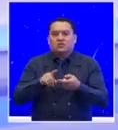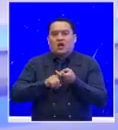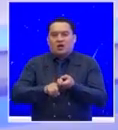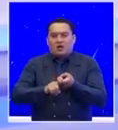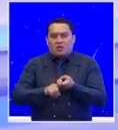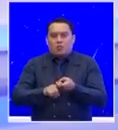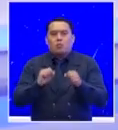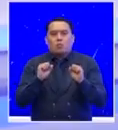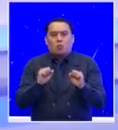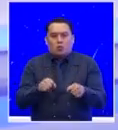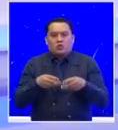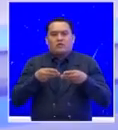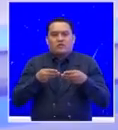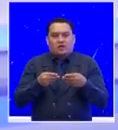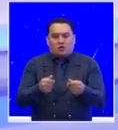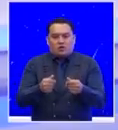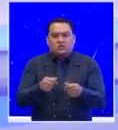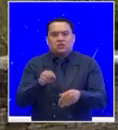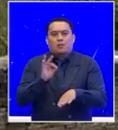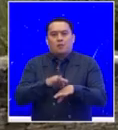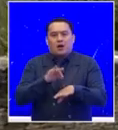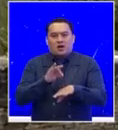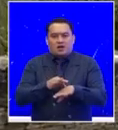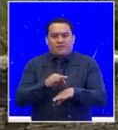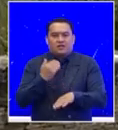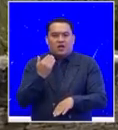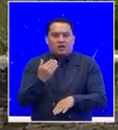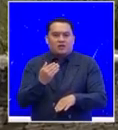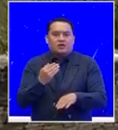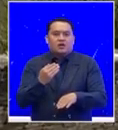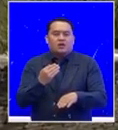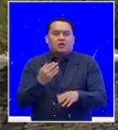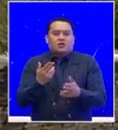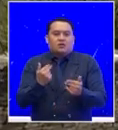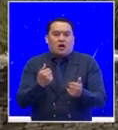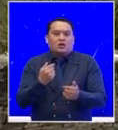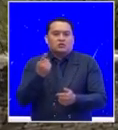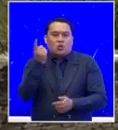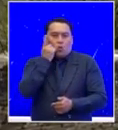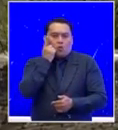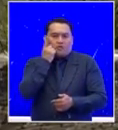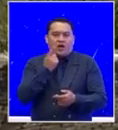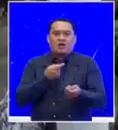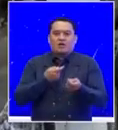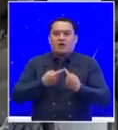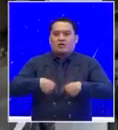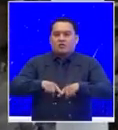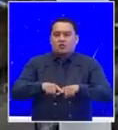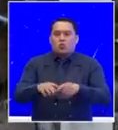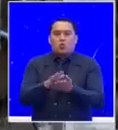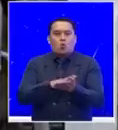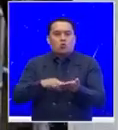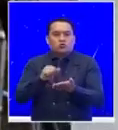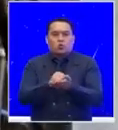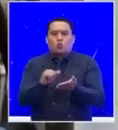заразы или, как минимум, влияет на симптомы у заболевших COVID-19. Правда, по словам сотовых операторов, далеко не все